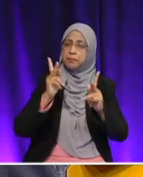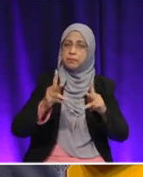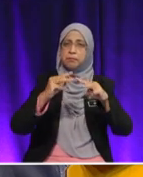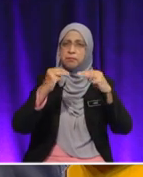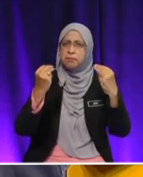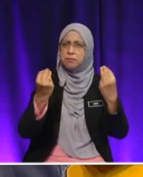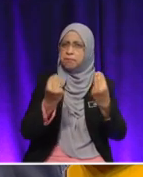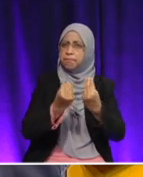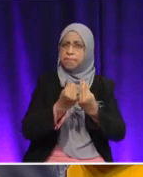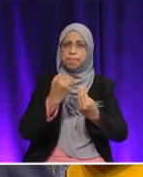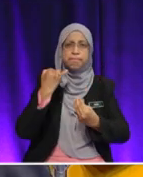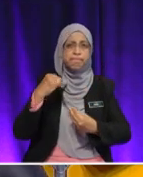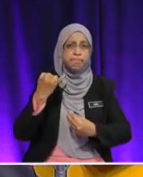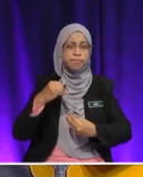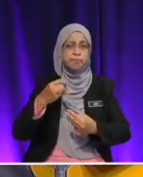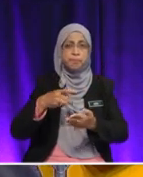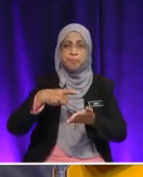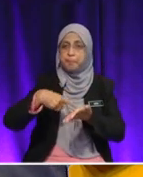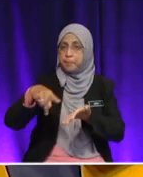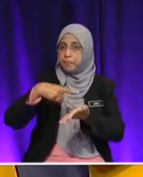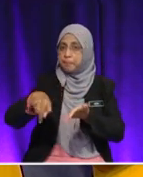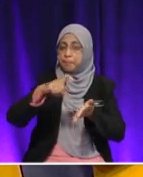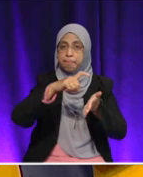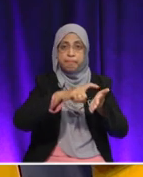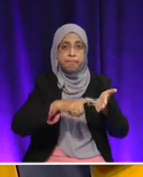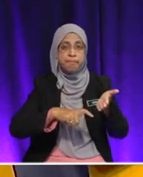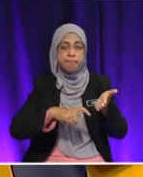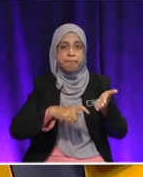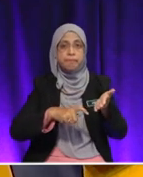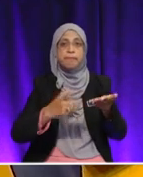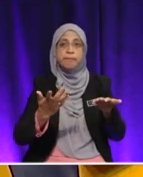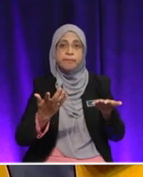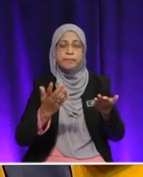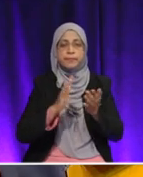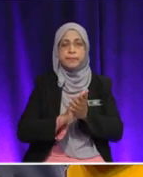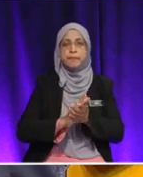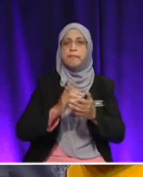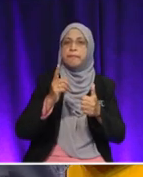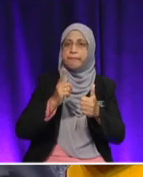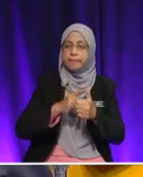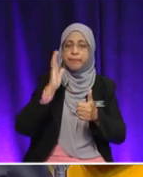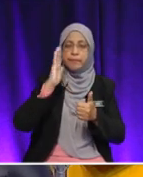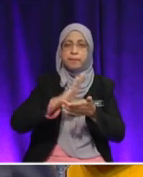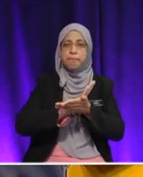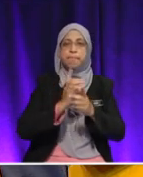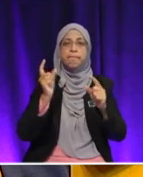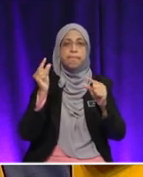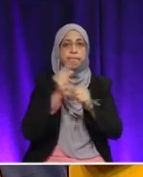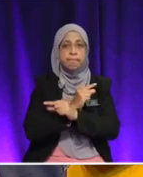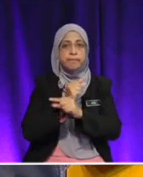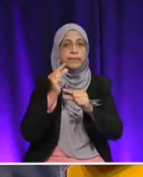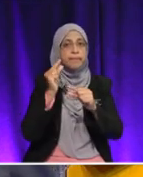untuk mereka mengamalkan hak mereka yang pertama akan berlaku perselisihan paham Contohnya boleh